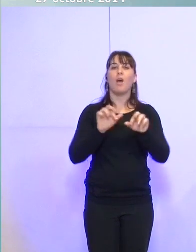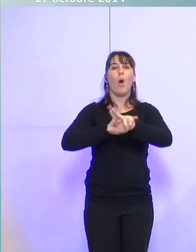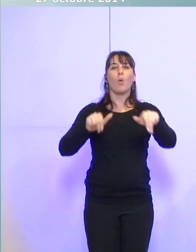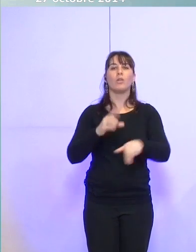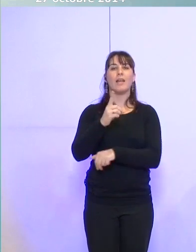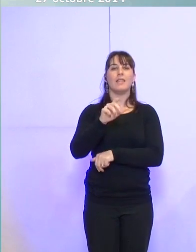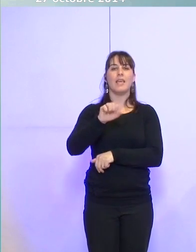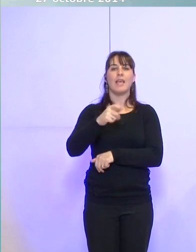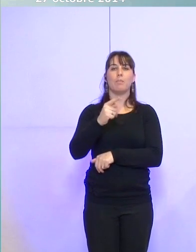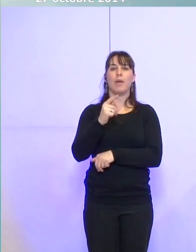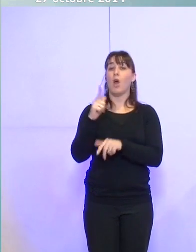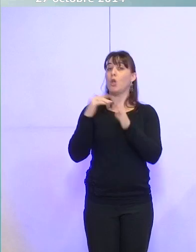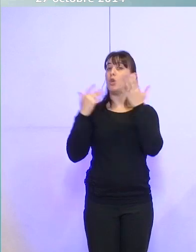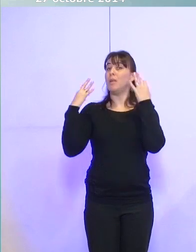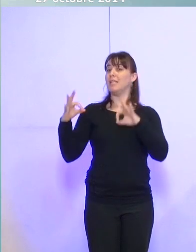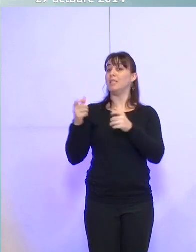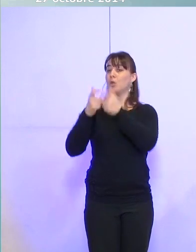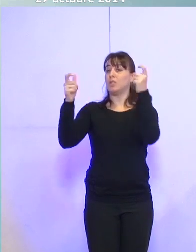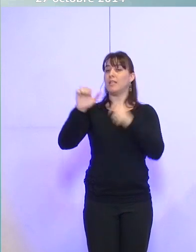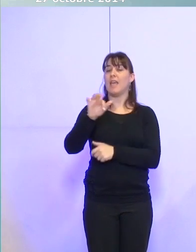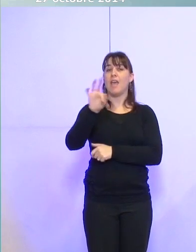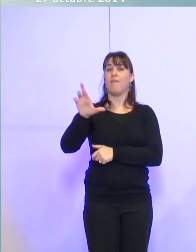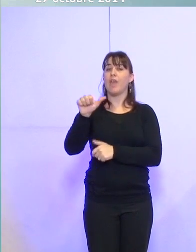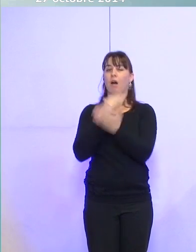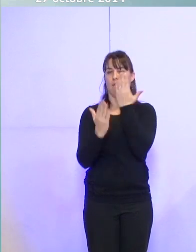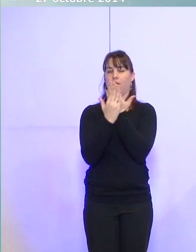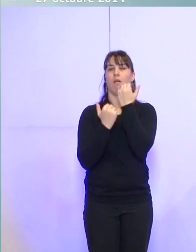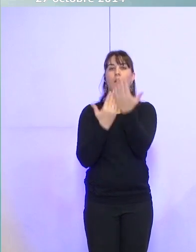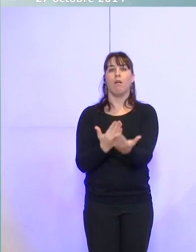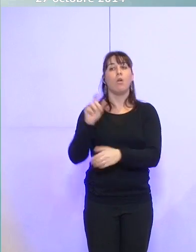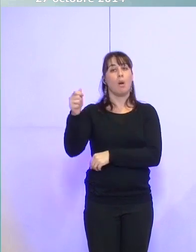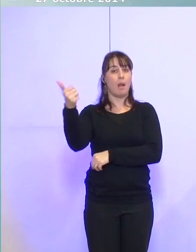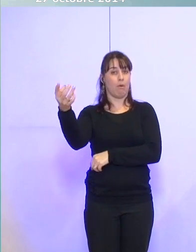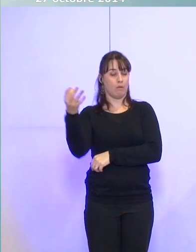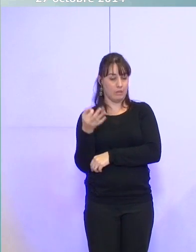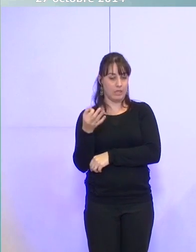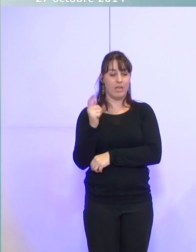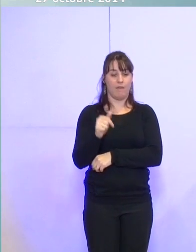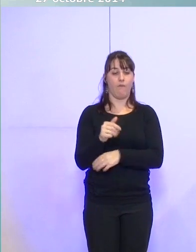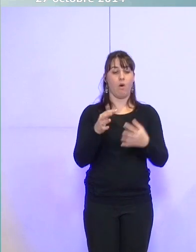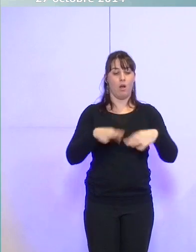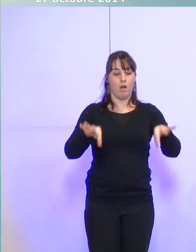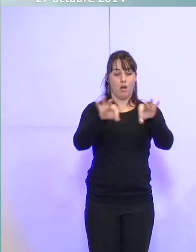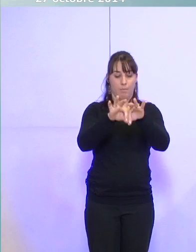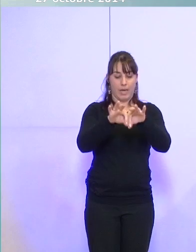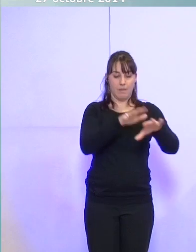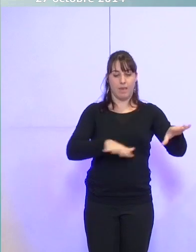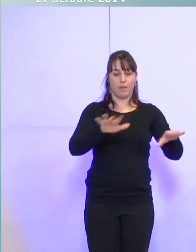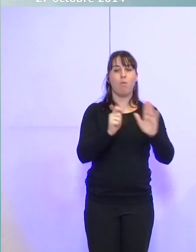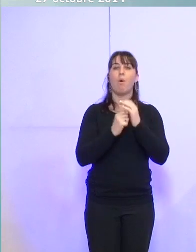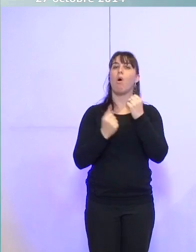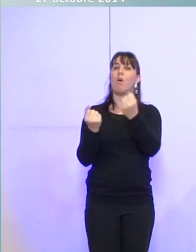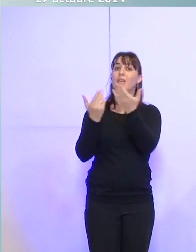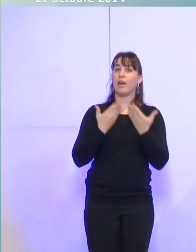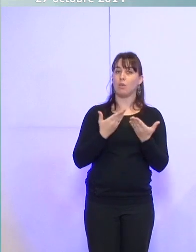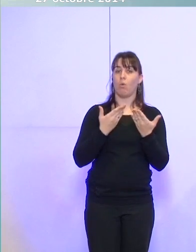contrat de DSP passé en 2010 avec la société EFIA, qui prévoyait que ce parking soit inclus dans le périmètre de la DSP lors de sa livraison.